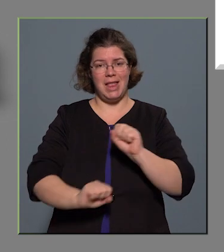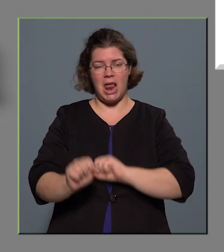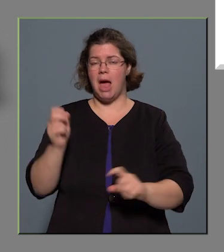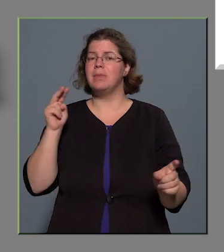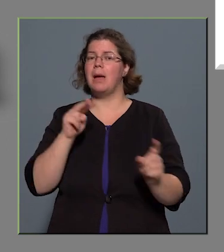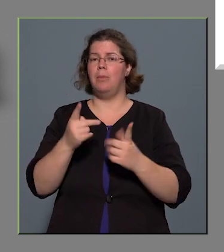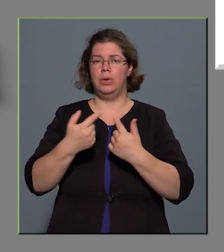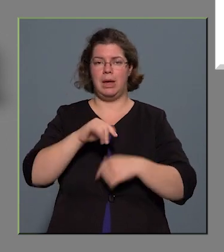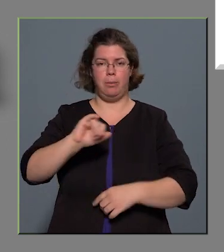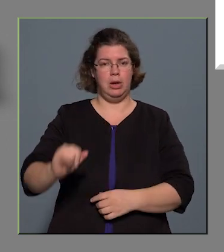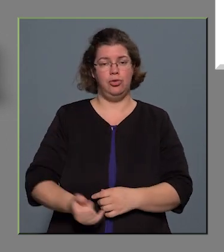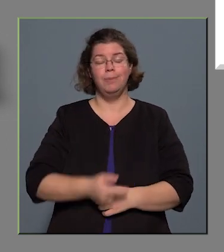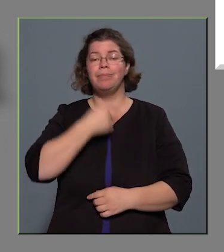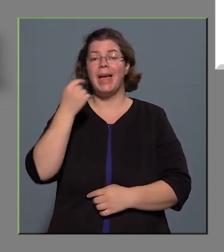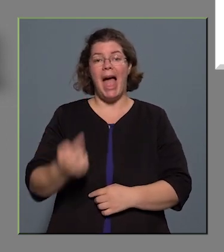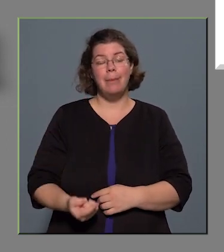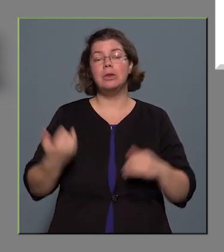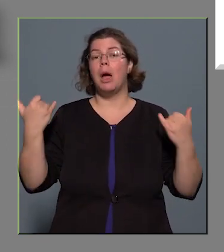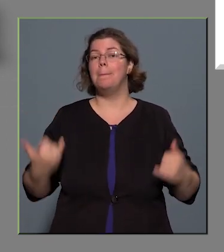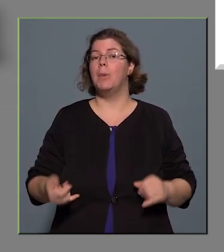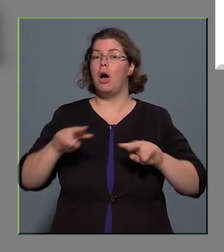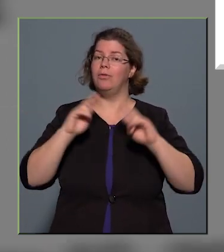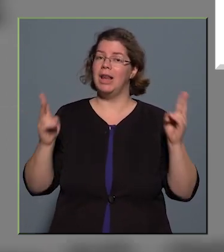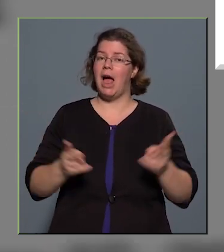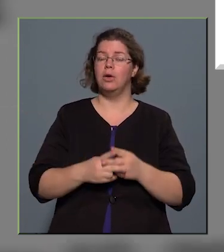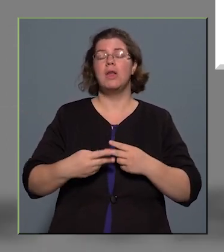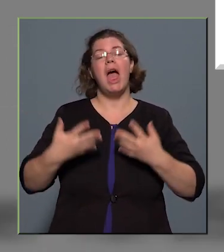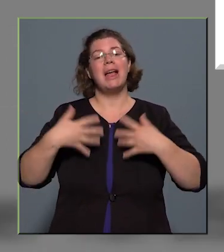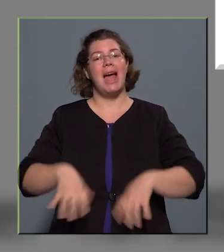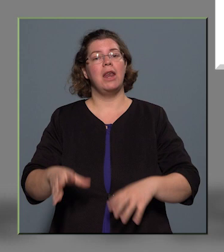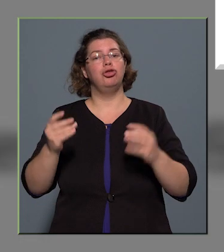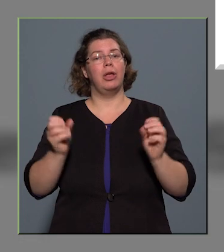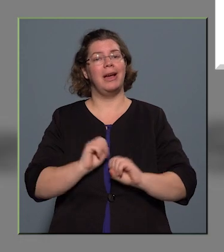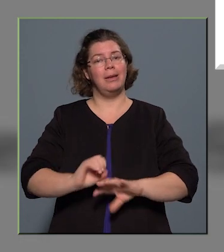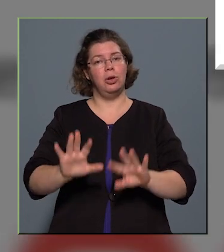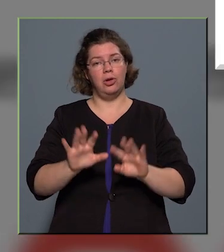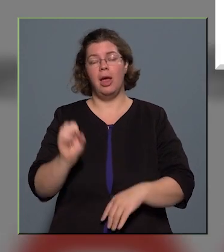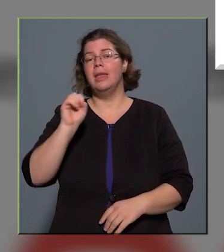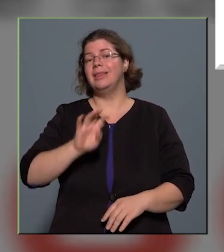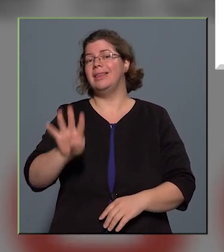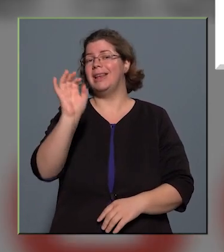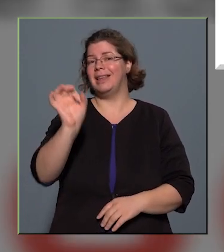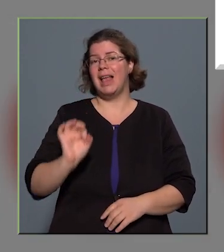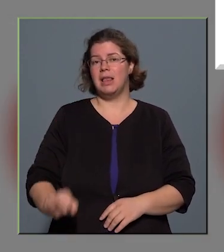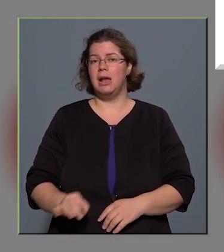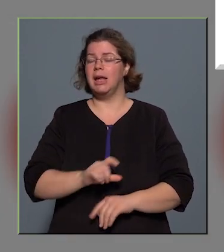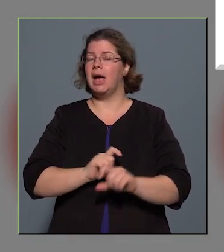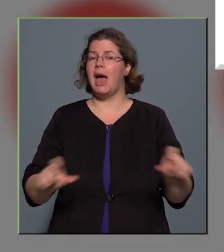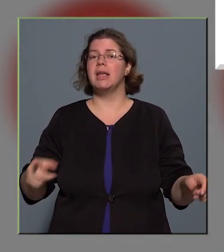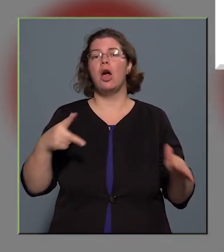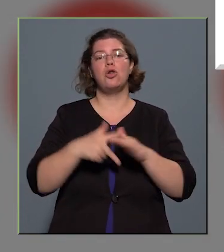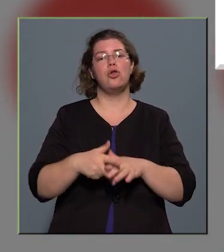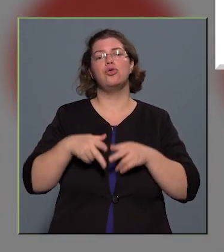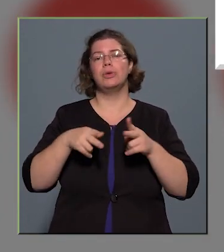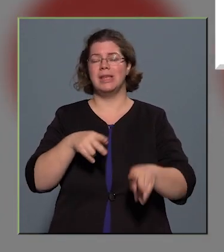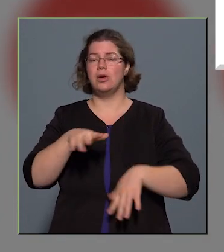is. Elmondta, ma a világon a károsanyag kibocsátás 14%-áért a közúti közlekedés felel, a